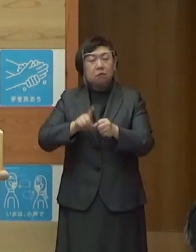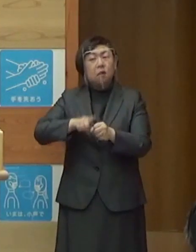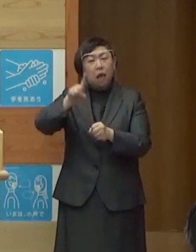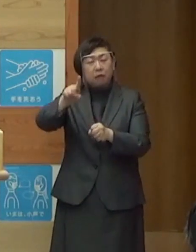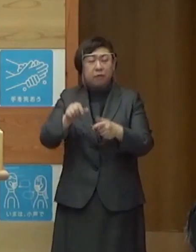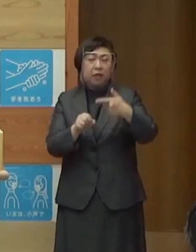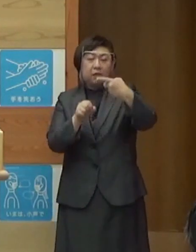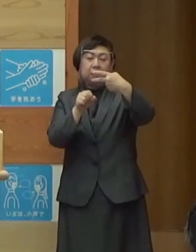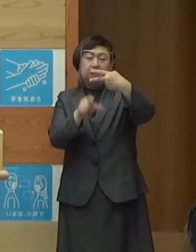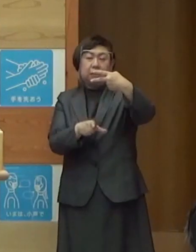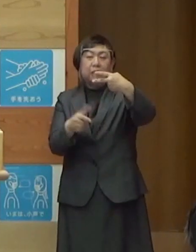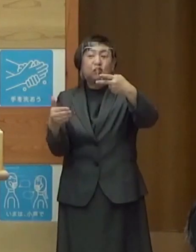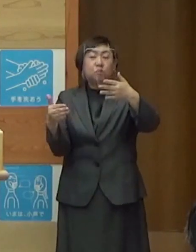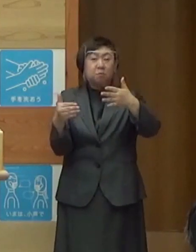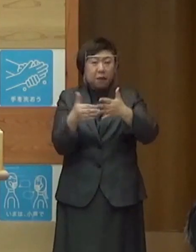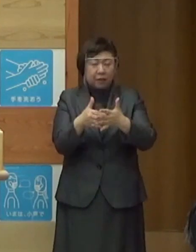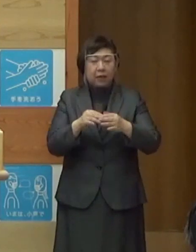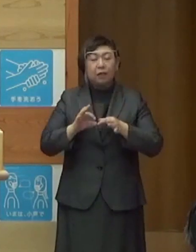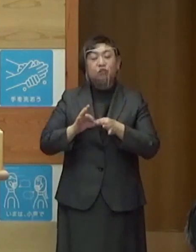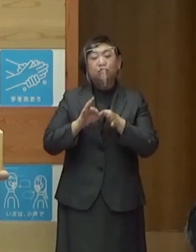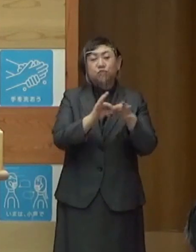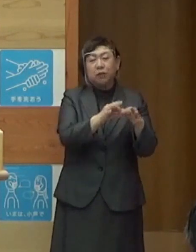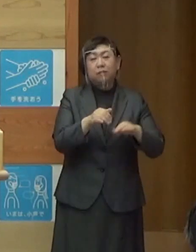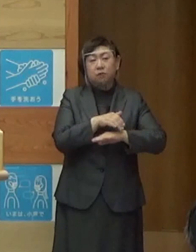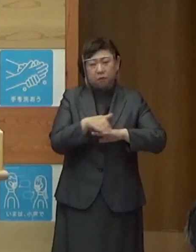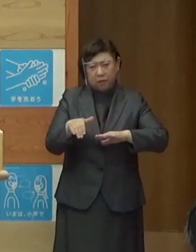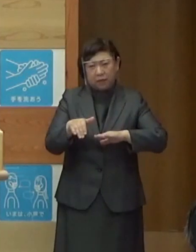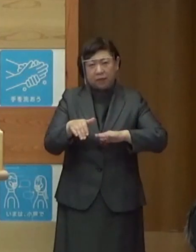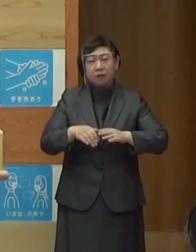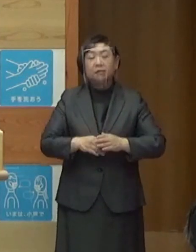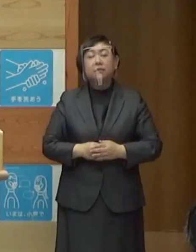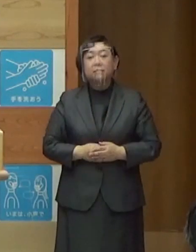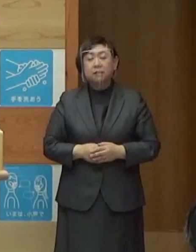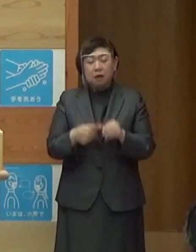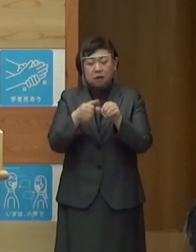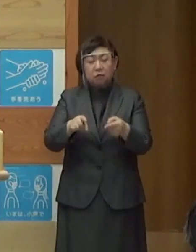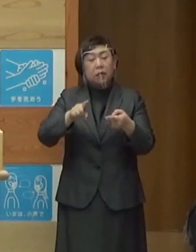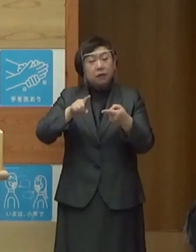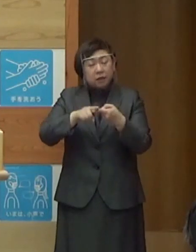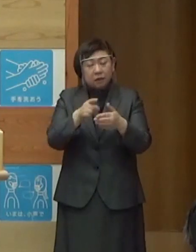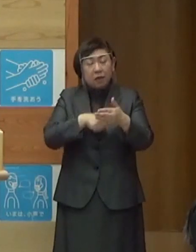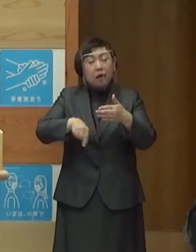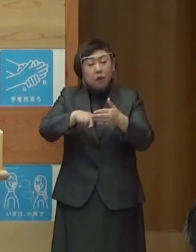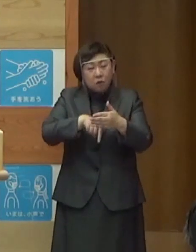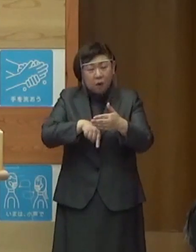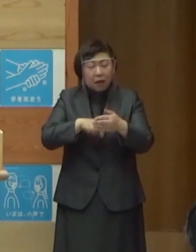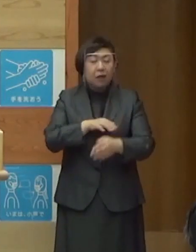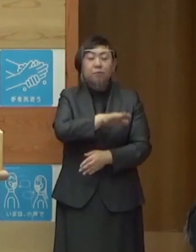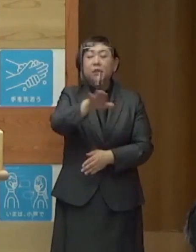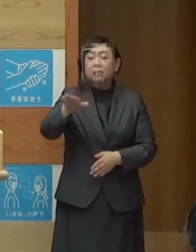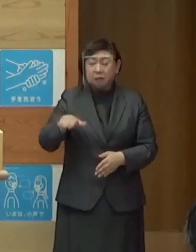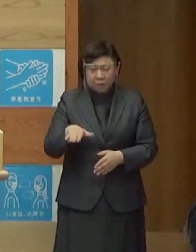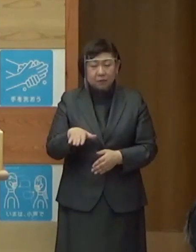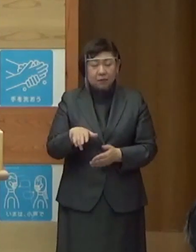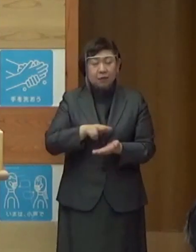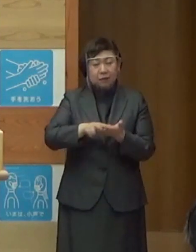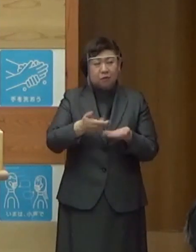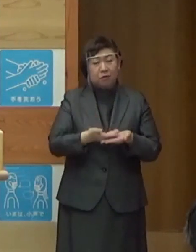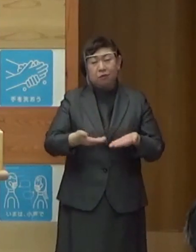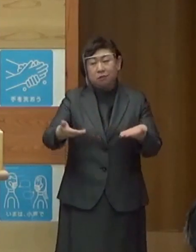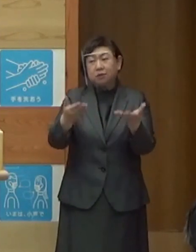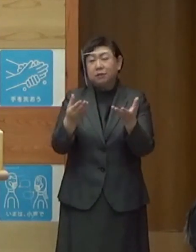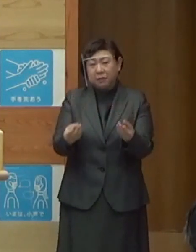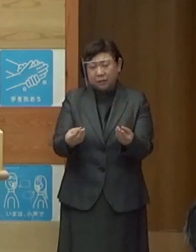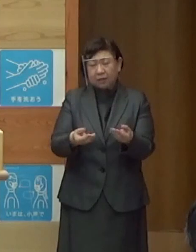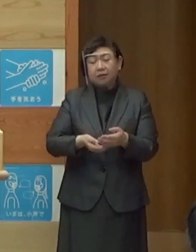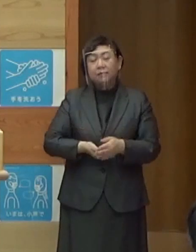で、まあ、これをやっていきたいというふうに思ってます。具体的な取り組みは皆様のお手元に資料をお配りさせてい